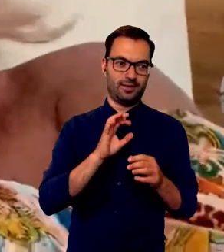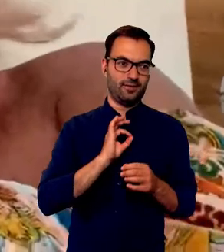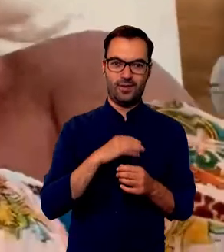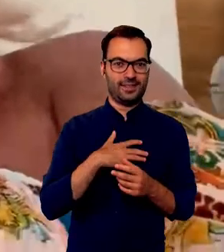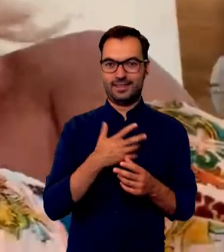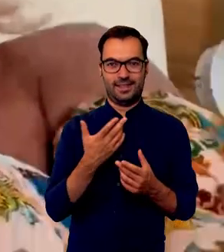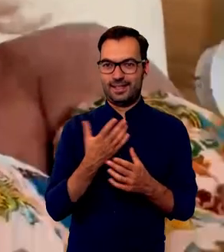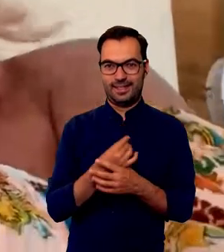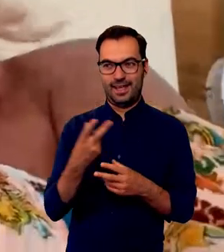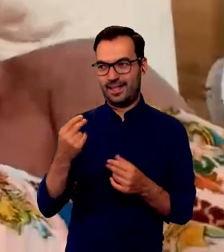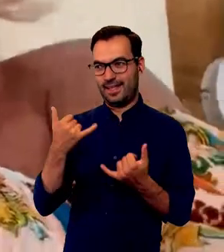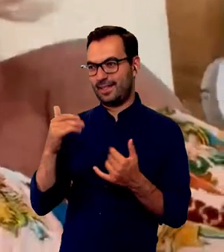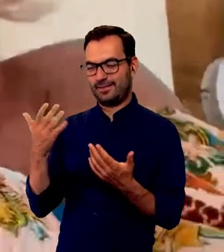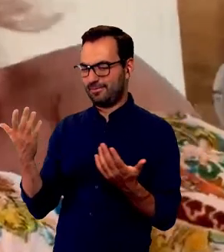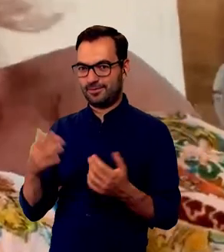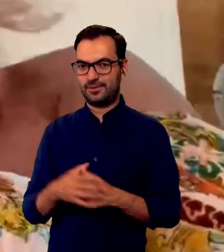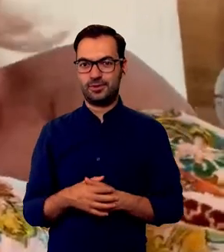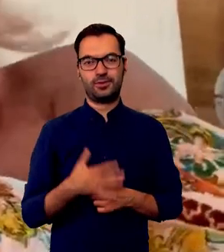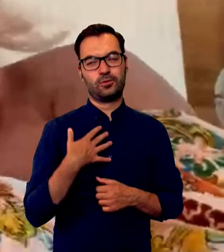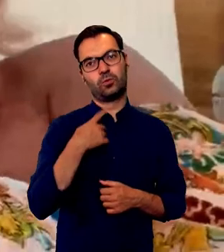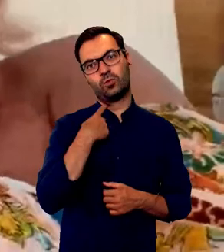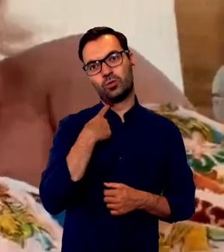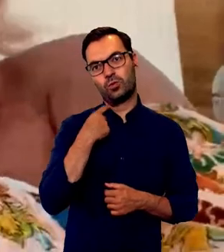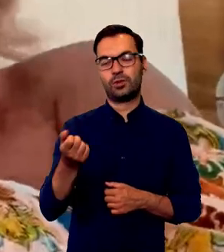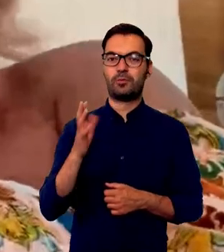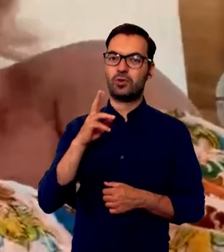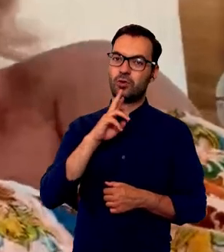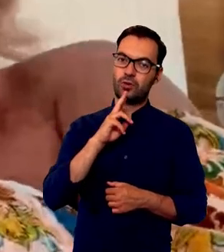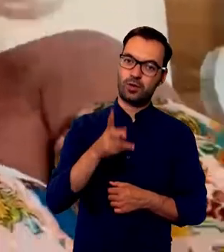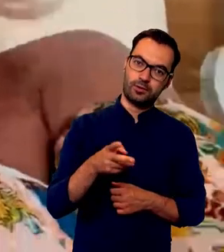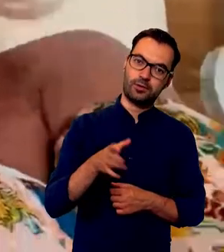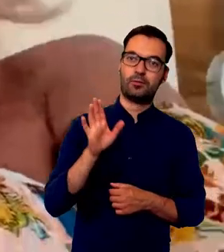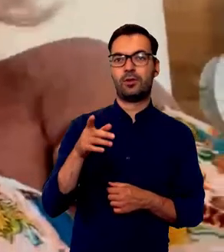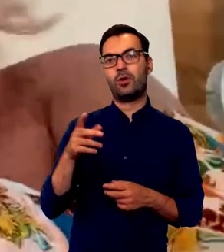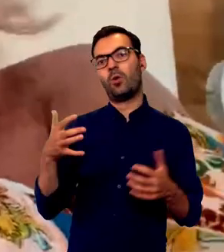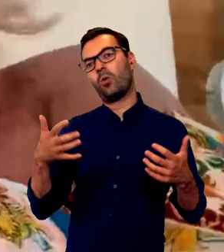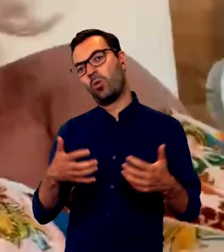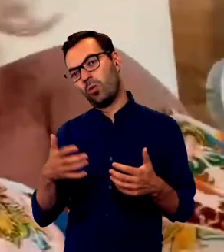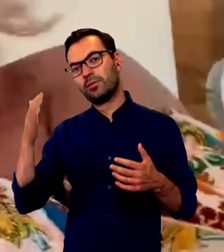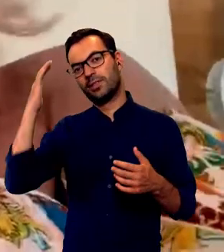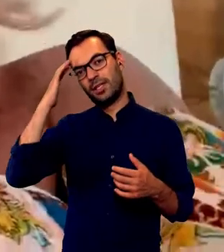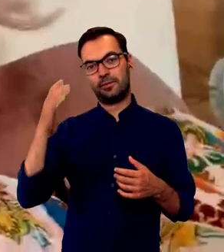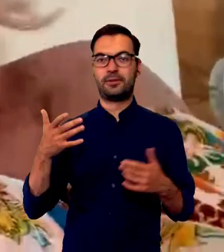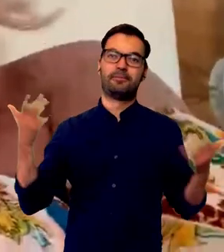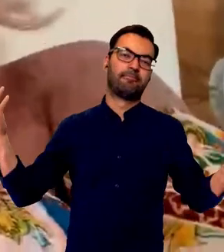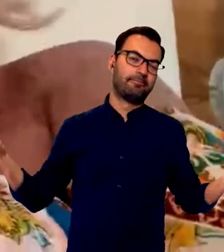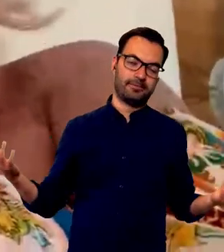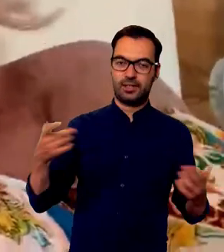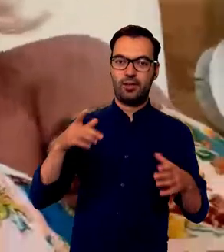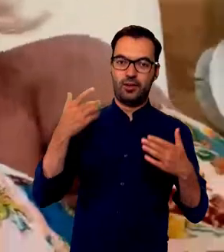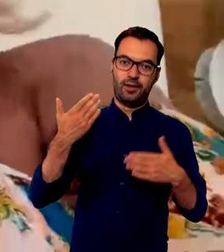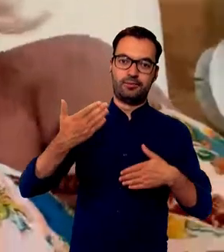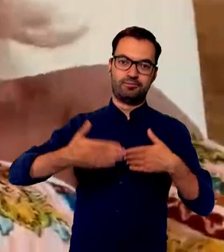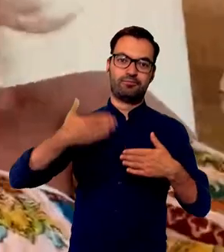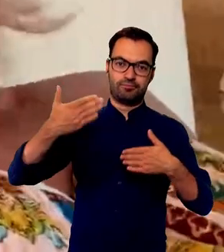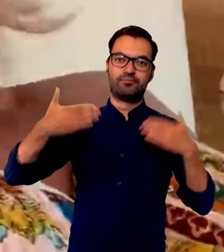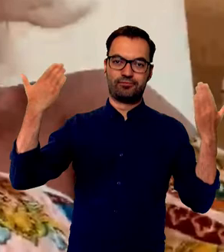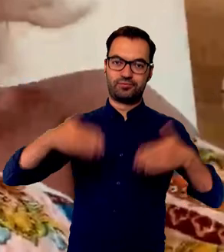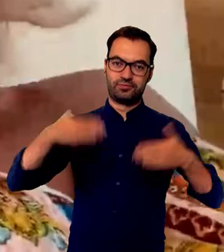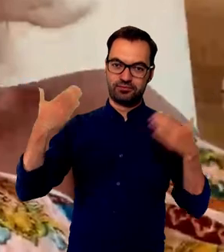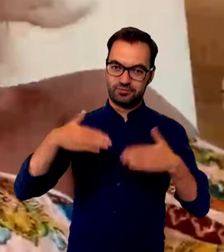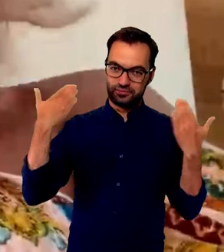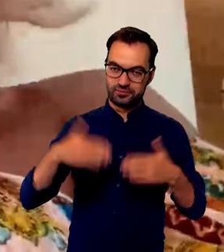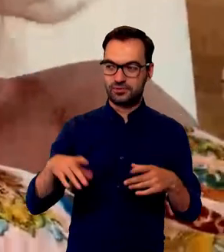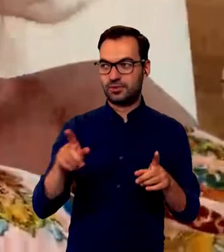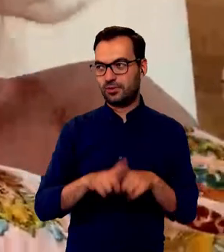kawalni. No więc już mi było nudno, potem była kolacja, potem był klub, znajomi, dzień podobny do dnia, a ja w